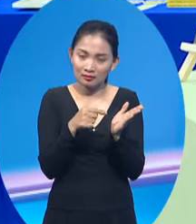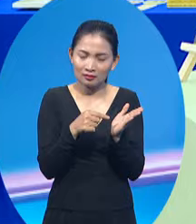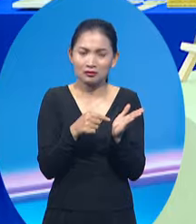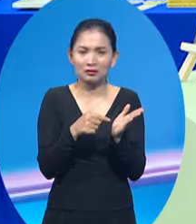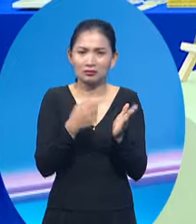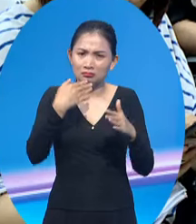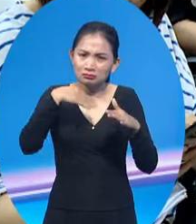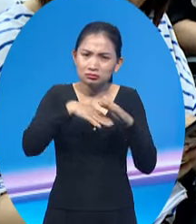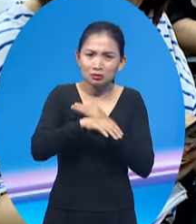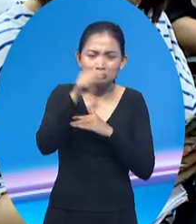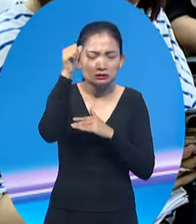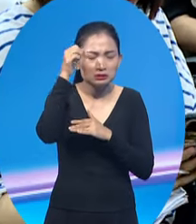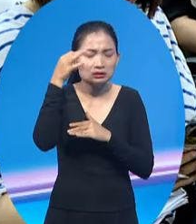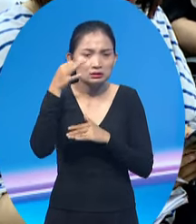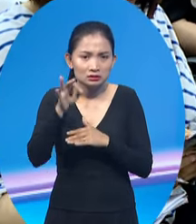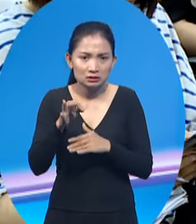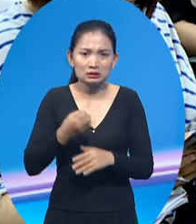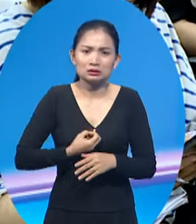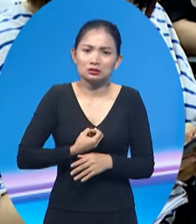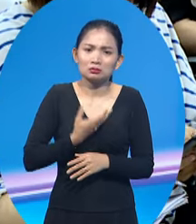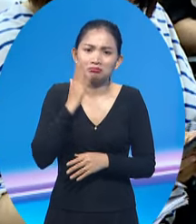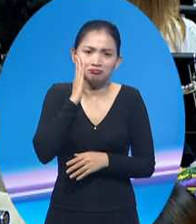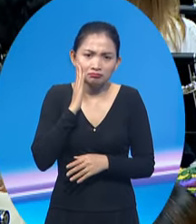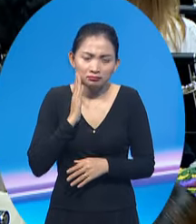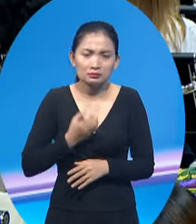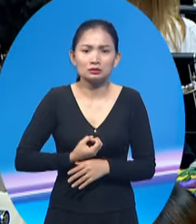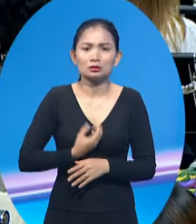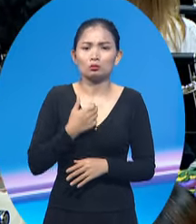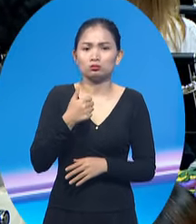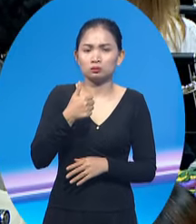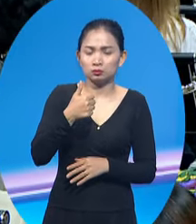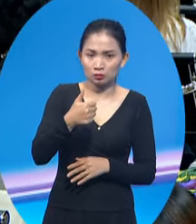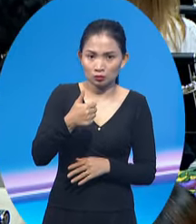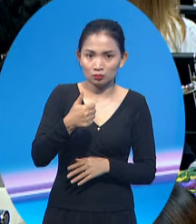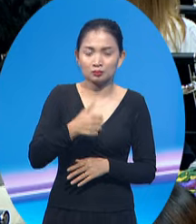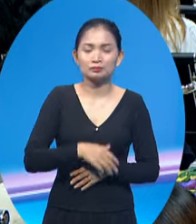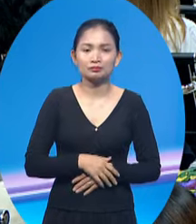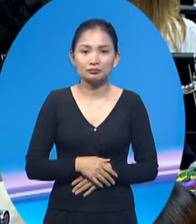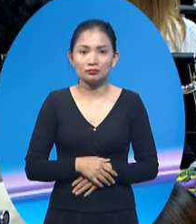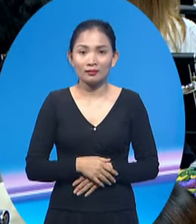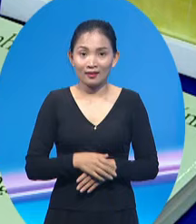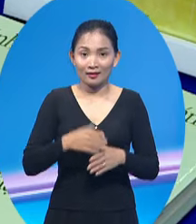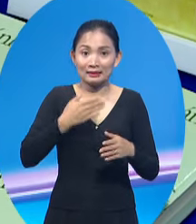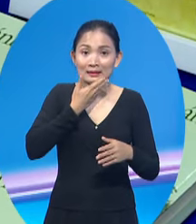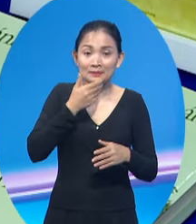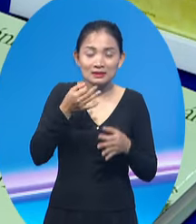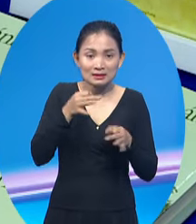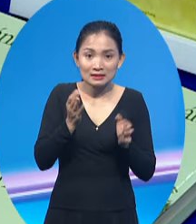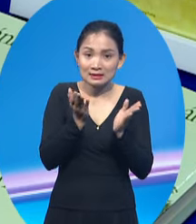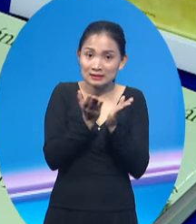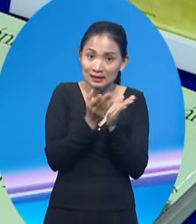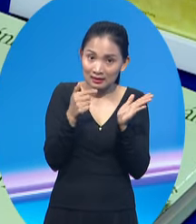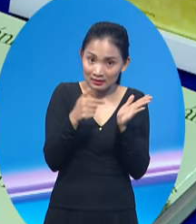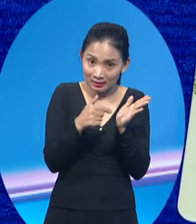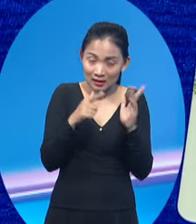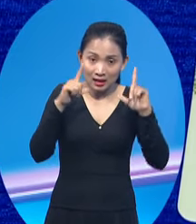khát sống đẹp, sống tử tế nơi bạn đọc. Ngoài ra, điểm nổi bật của quyển sách là có 25 tranh minh họa lớn và nhiều minh họa nhỏ từ họa